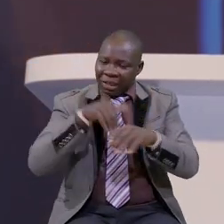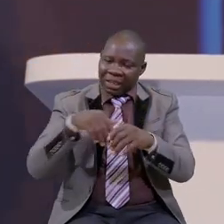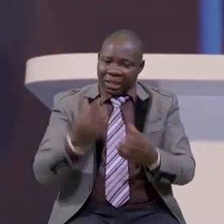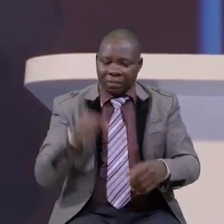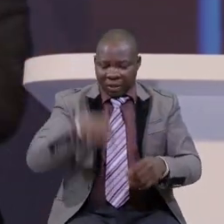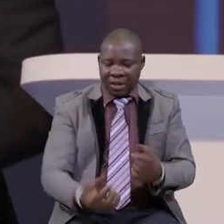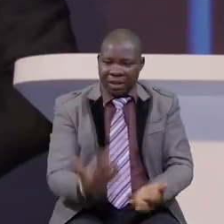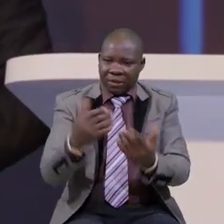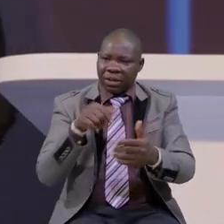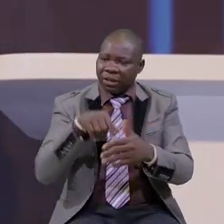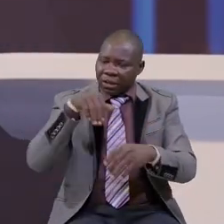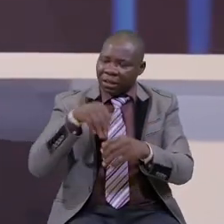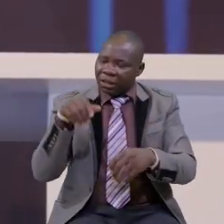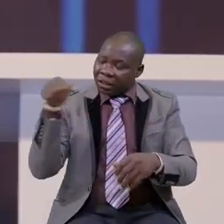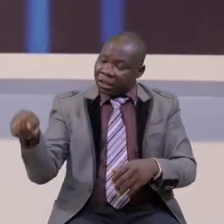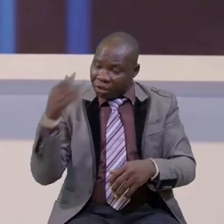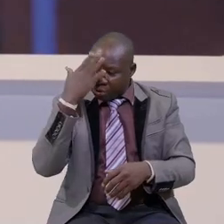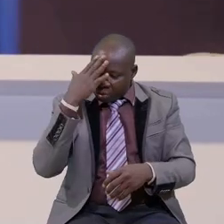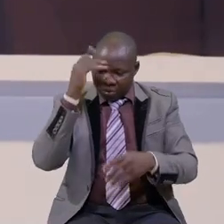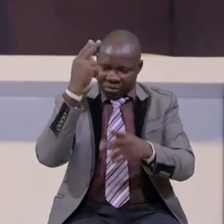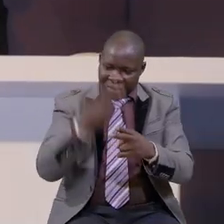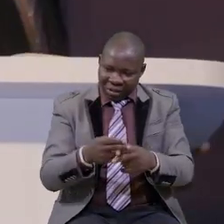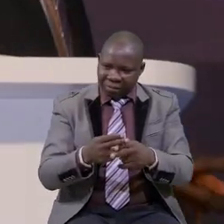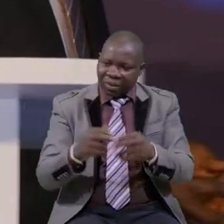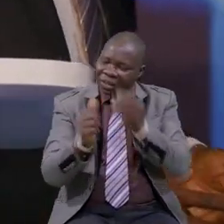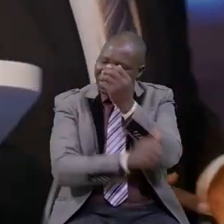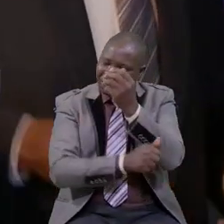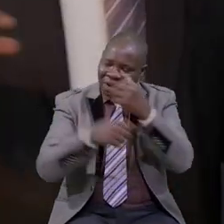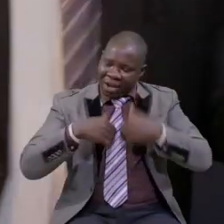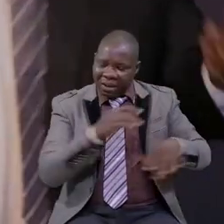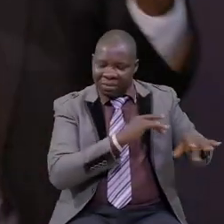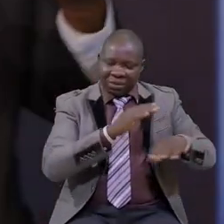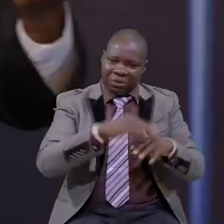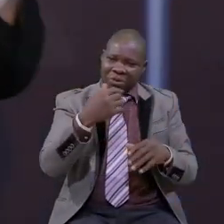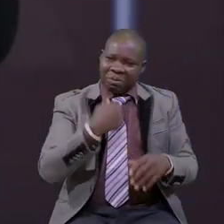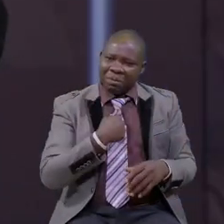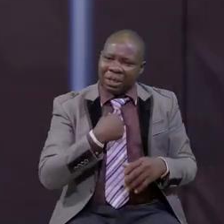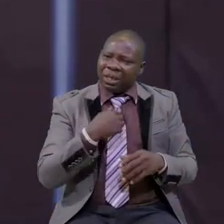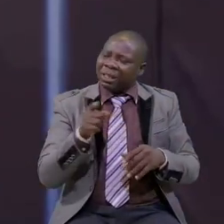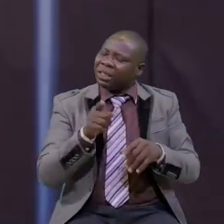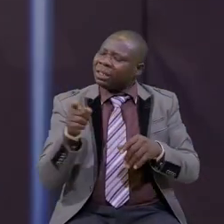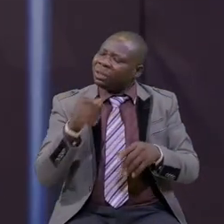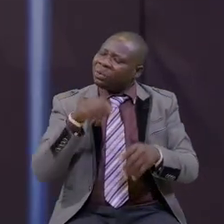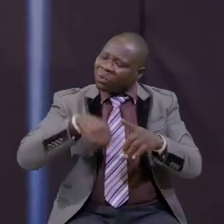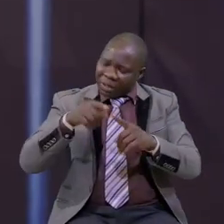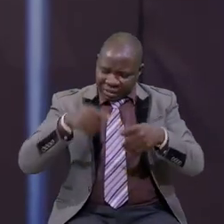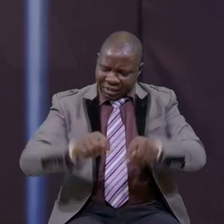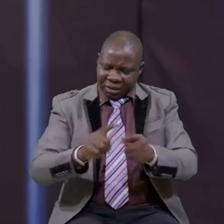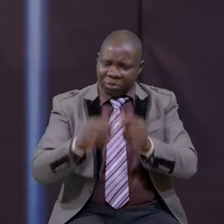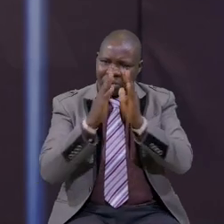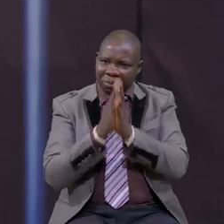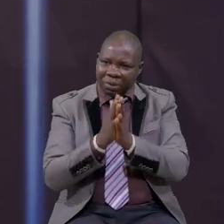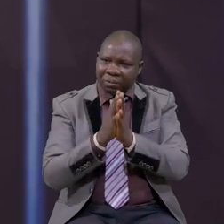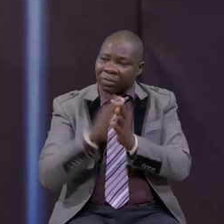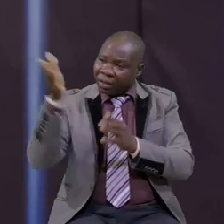mais il ne connaît pas. Il n'avait pas l'instruction de base avant de quitter la terre. Même comme il a tenté de prier en haut là-bas,